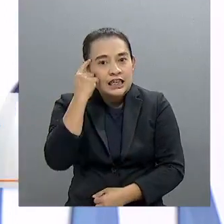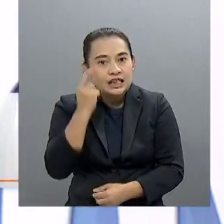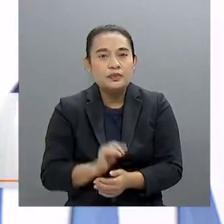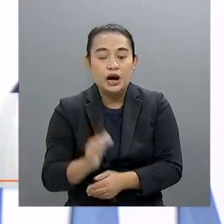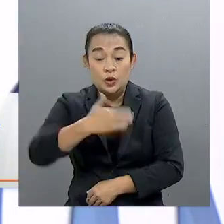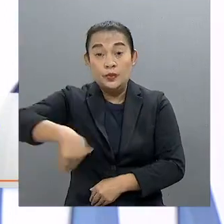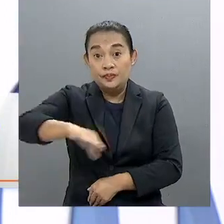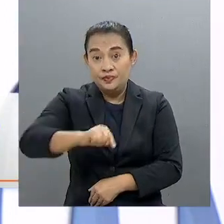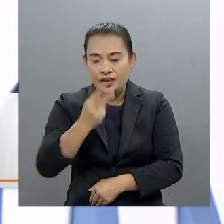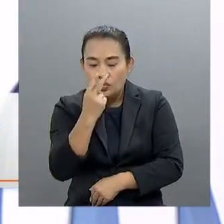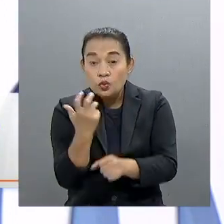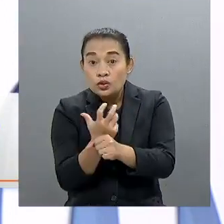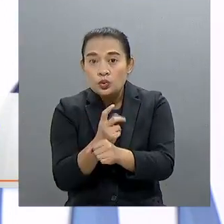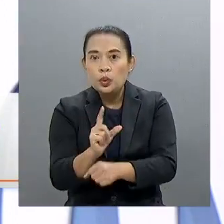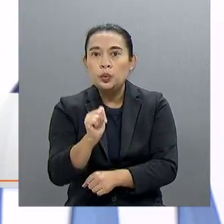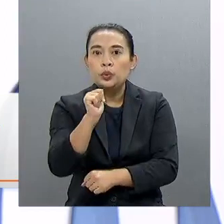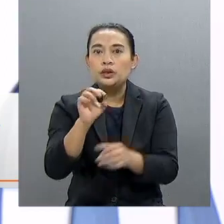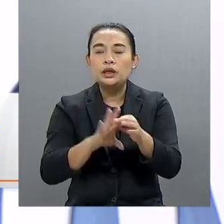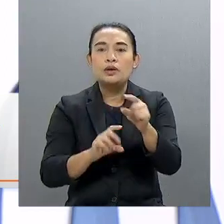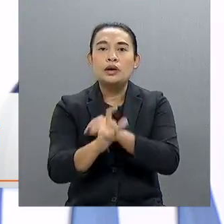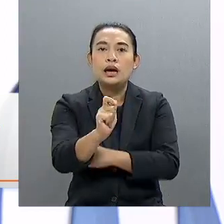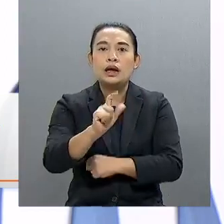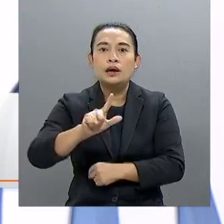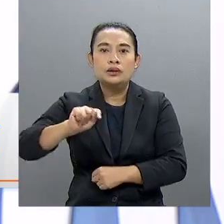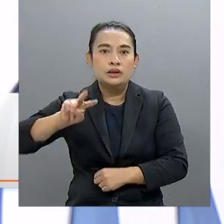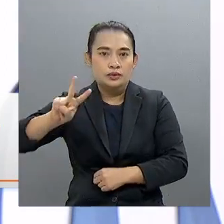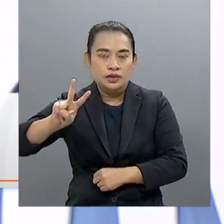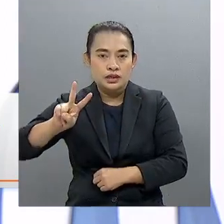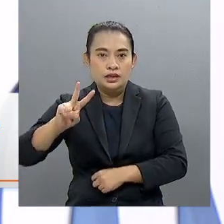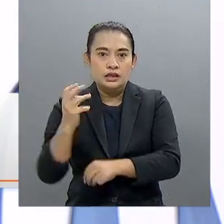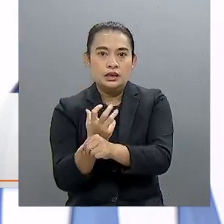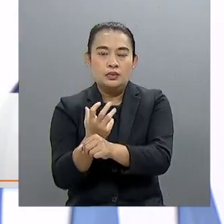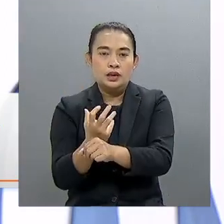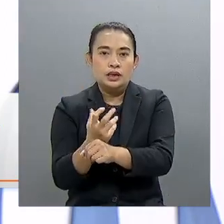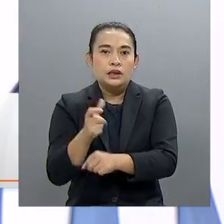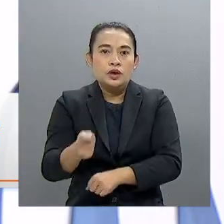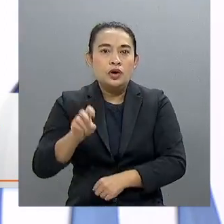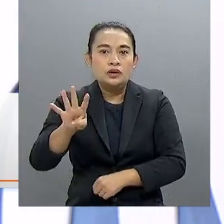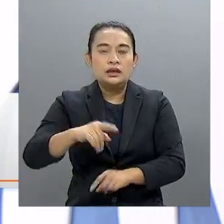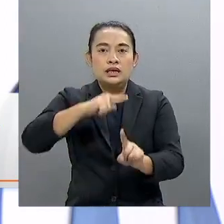แต่ร้านนี้ก็คือภาพบรรยากาศบางส่วนนะคะแค่เห็นภาพบรรยากาศก็สนุกสนานแล้วก็คือคักมากๆเลยนะคะเชื่อว่าคุณผู้ชมเองจะต้องได้รับชมรายการดีๆจากaltวีช่อง 4 TVเรียนสนุกในวันที่ 1